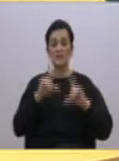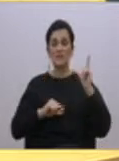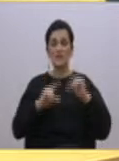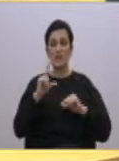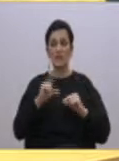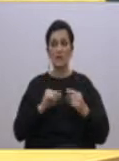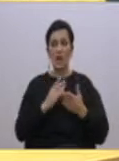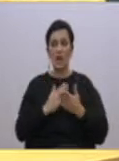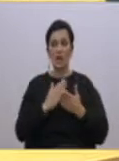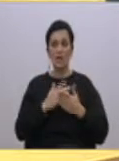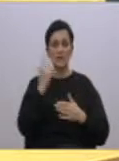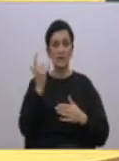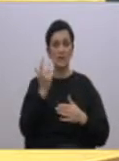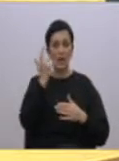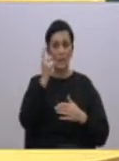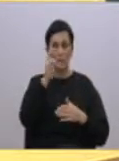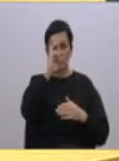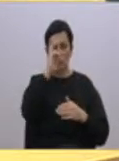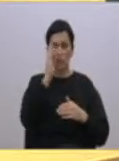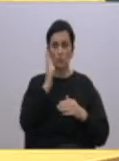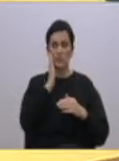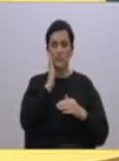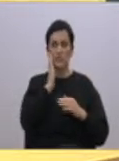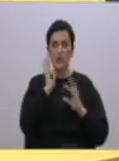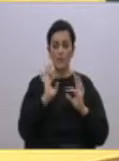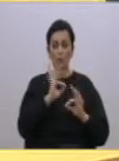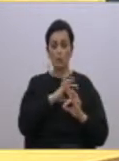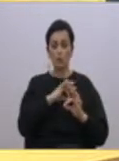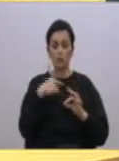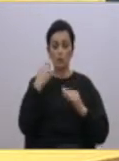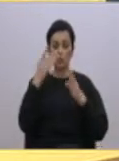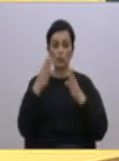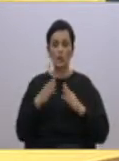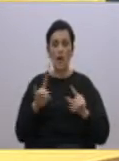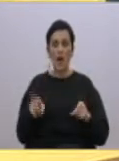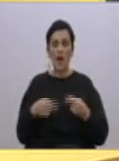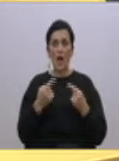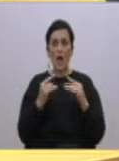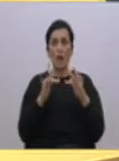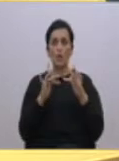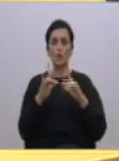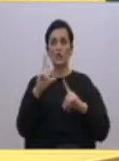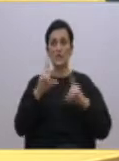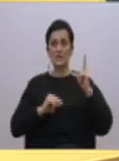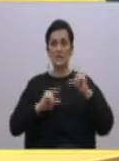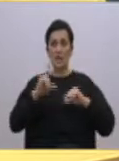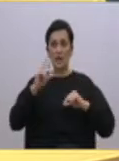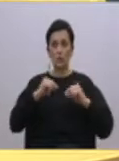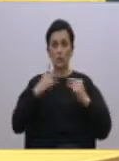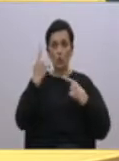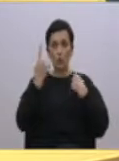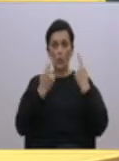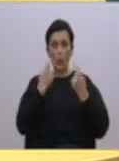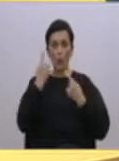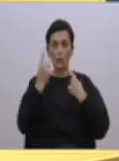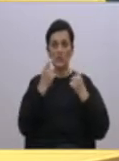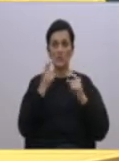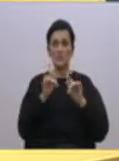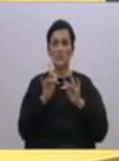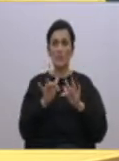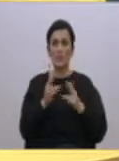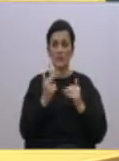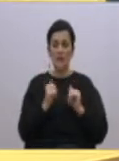წარმოადგენს დამოუკიდებელ საჯარო სამართლის იურიდიულ პირს, რომელიც ახორციელებს სტატისტიკურ მონაცემთა წარმოებას